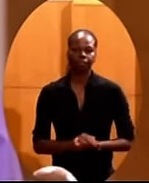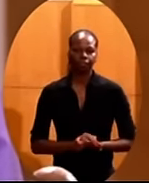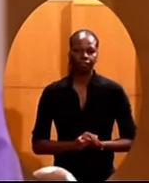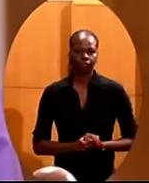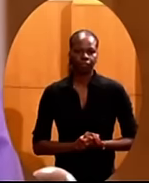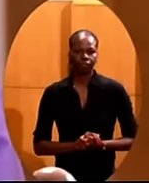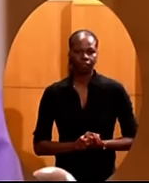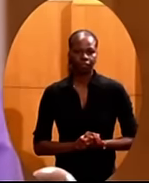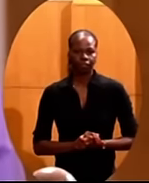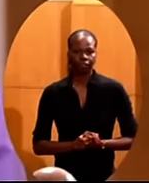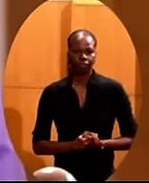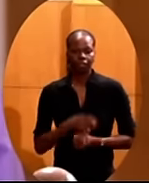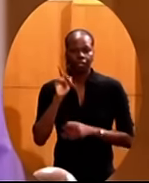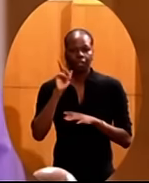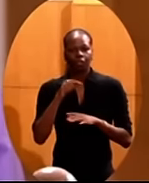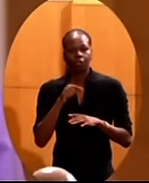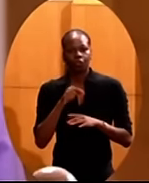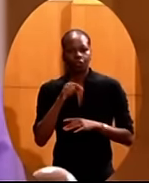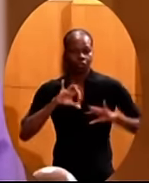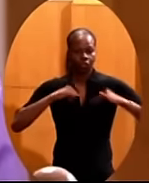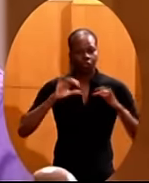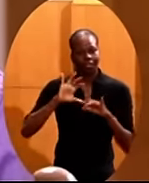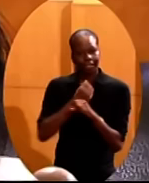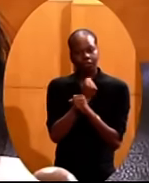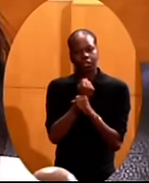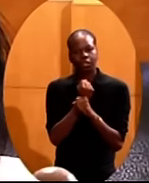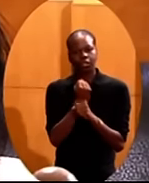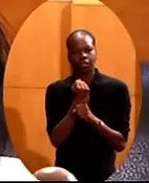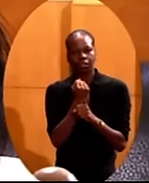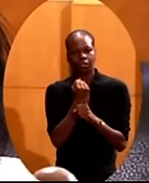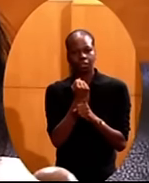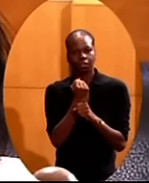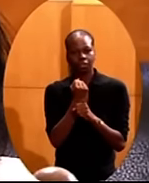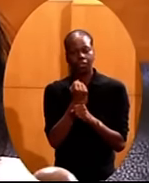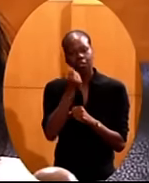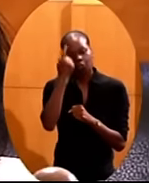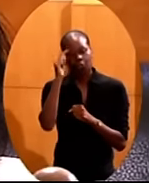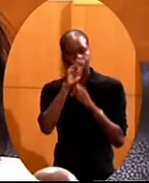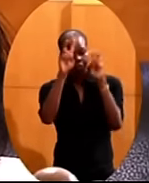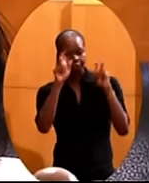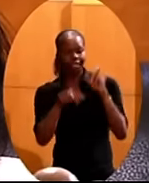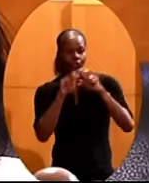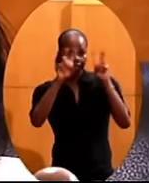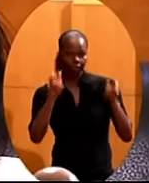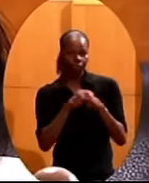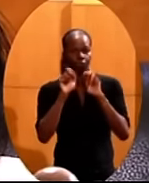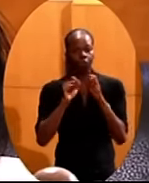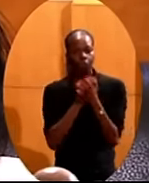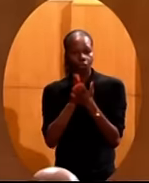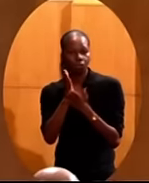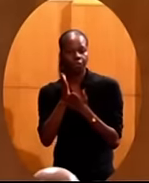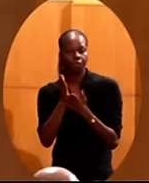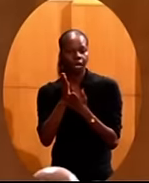doit faire place à nos jeunes qui réussissent à nous à nous diplômés qui souhaitent poursuivre le cursus